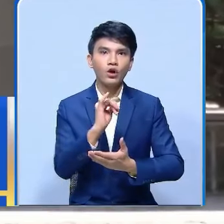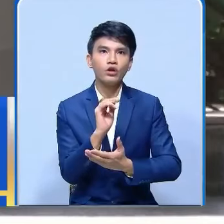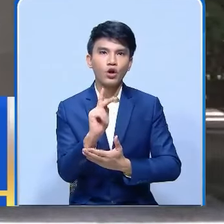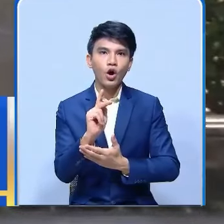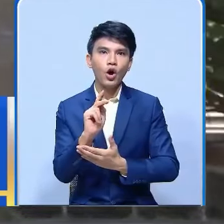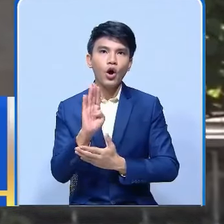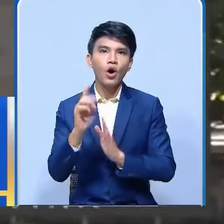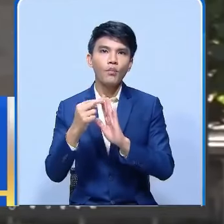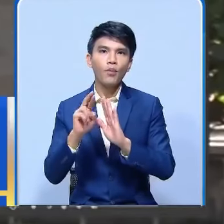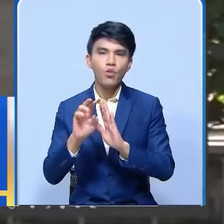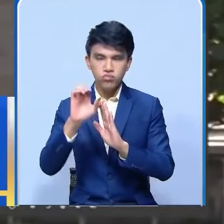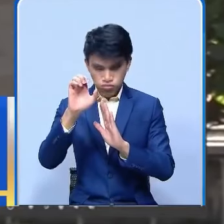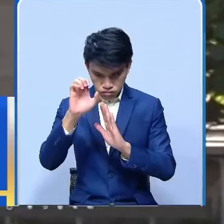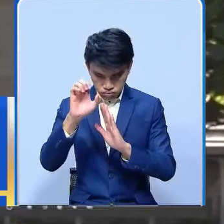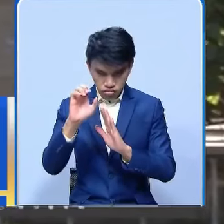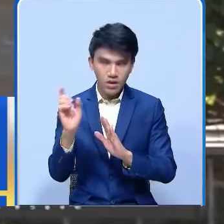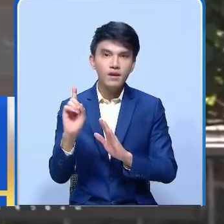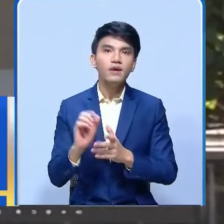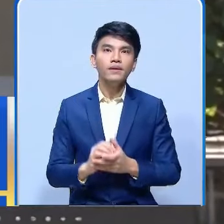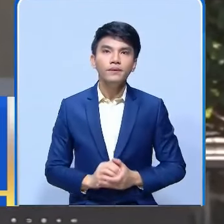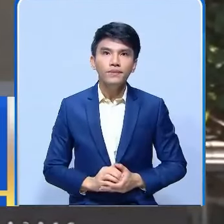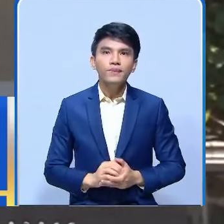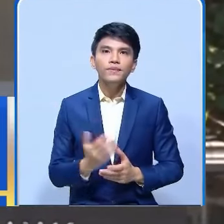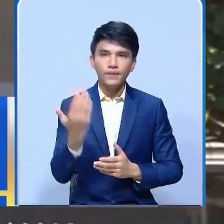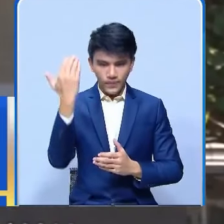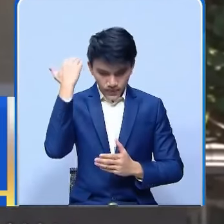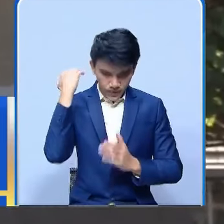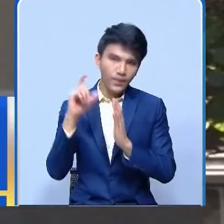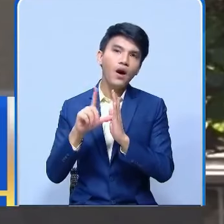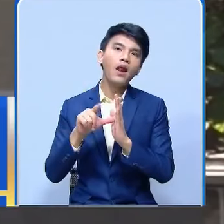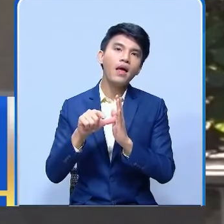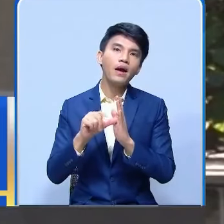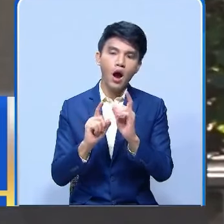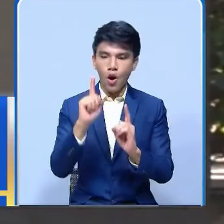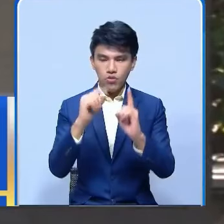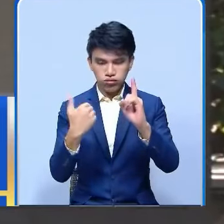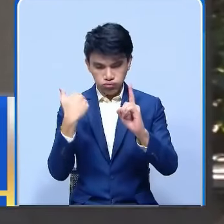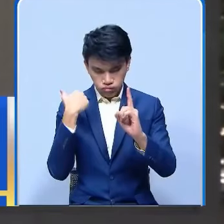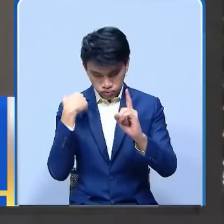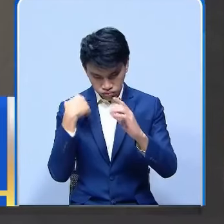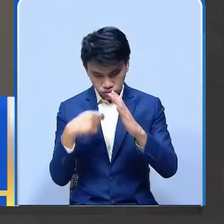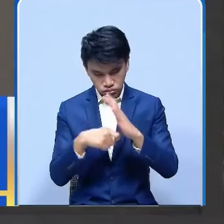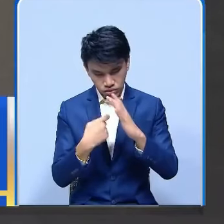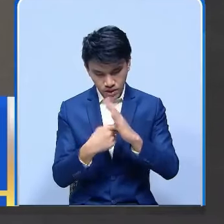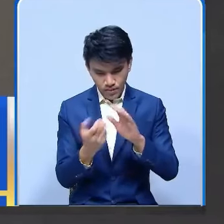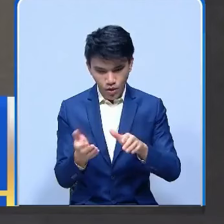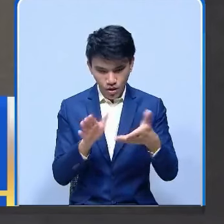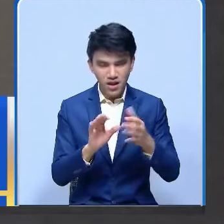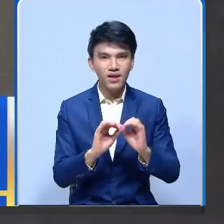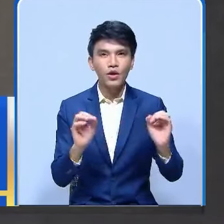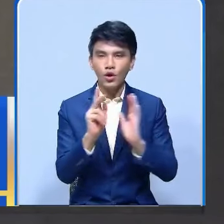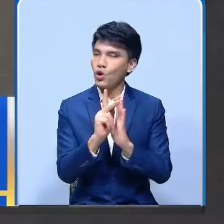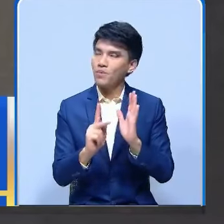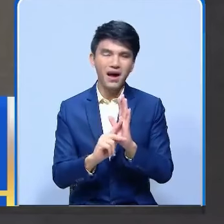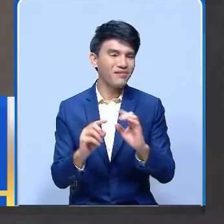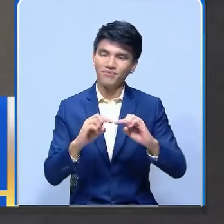ริญคอนสตรัคชั่นที่นายศักดิ์สยามชิดชอบเมื่อครั้งเป็นเลขาธิการพรรคถือหุ้นอยู่ไม่ใช่เหตุแห่งการยุบพรรคโดยกฎหมาย